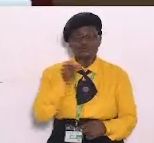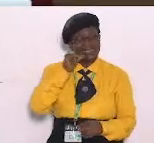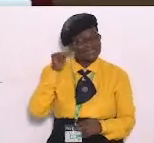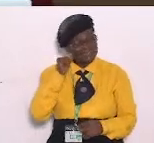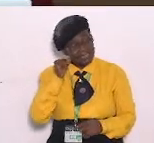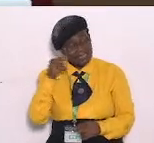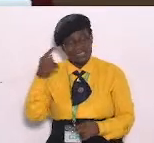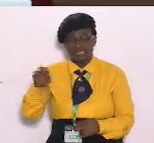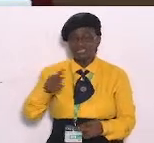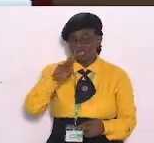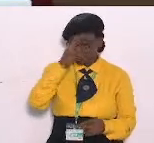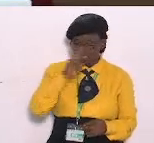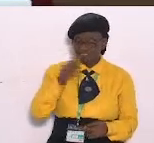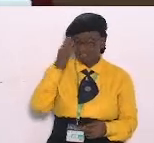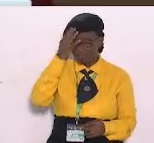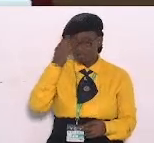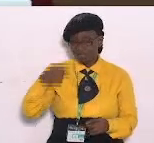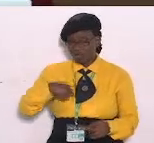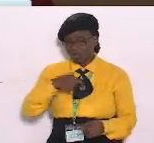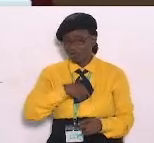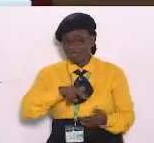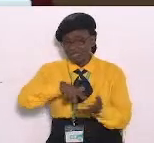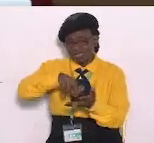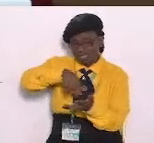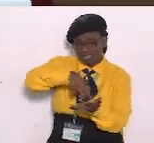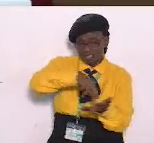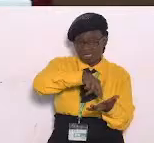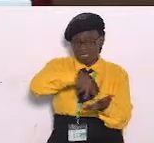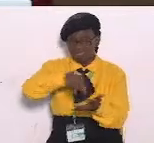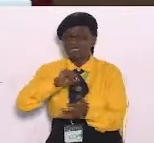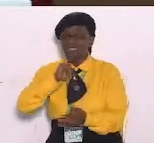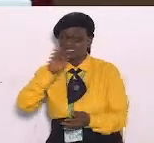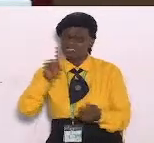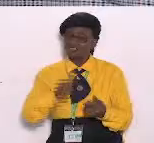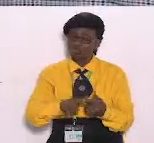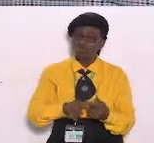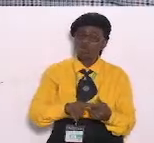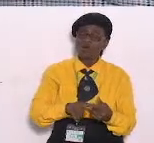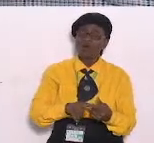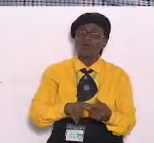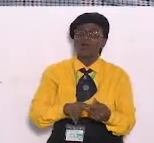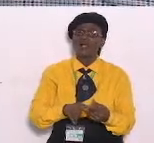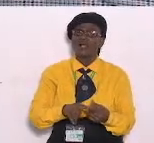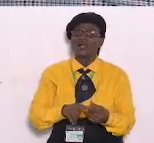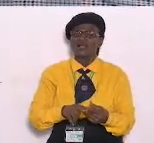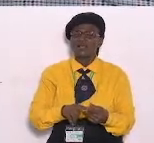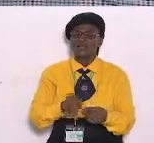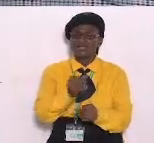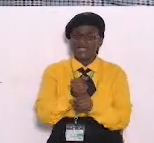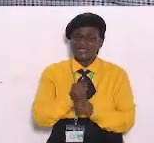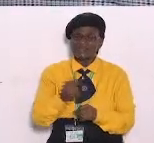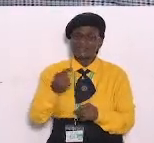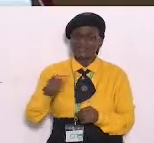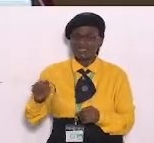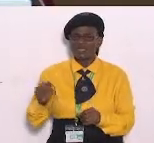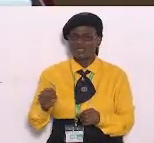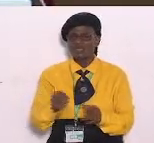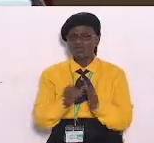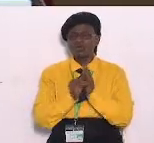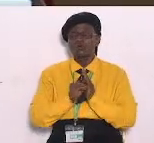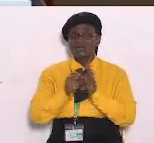moi-même je t'ai dit la raison pourquoi nous dansons c'est pour